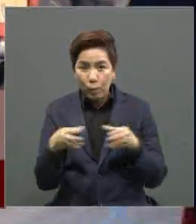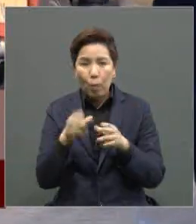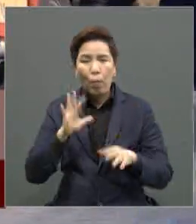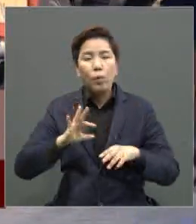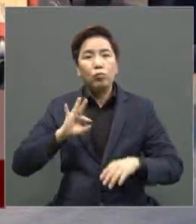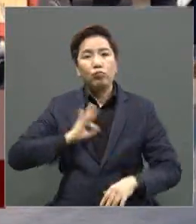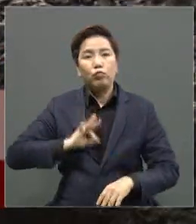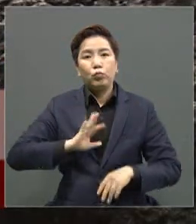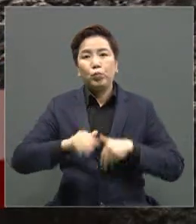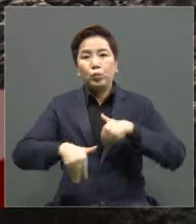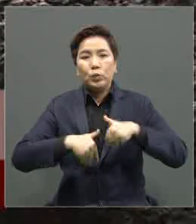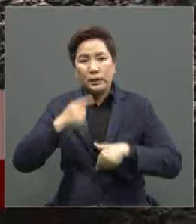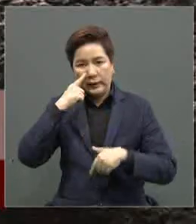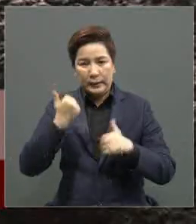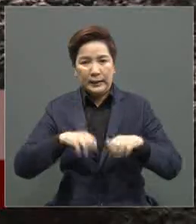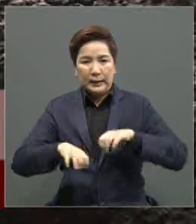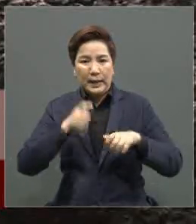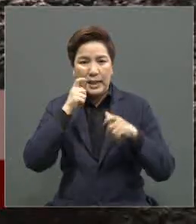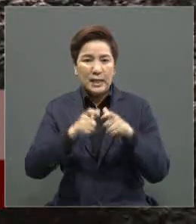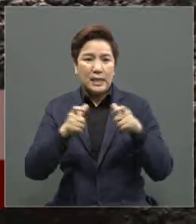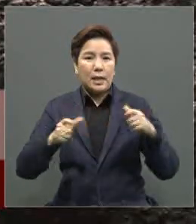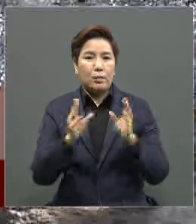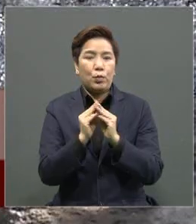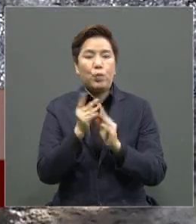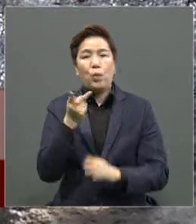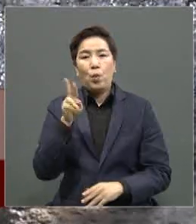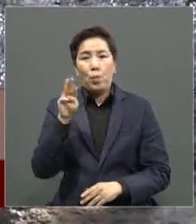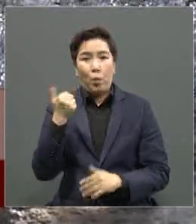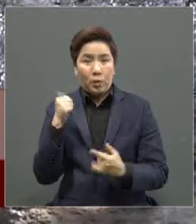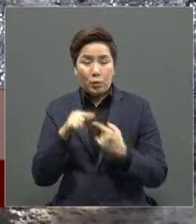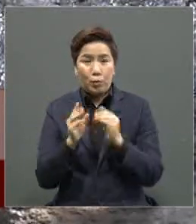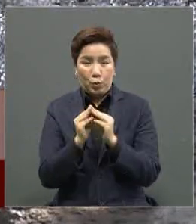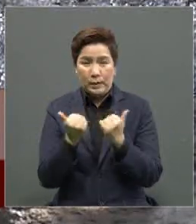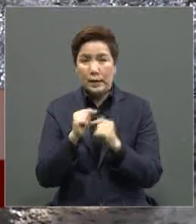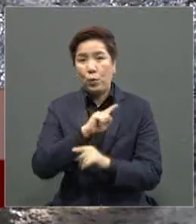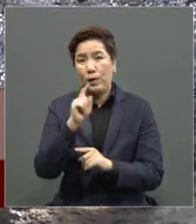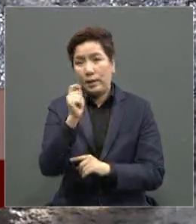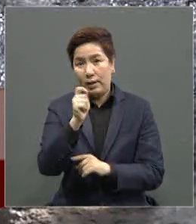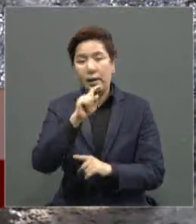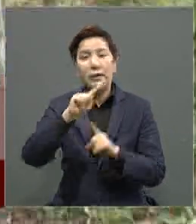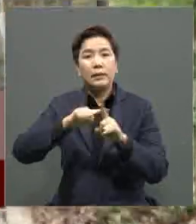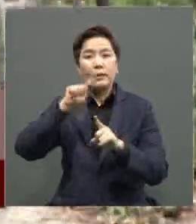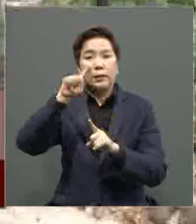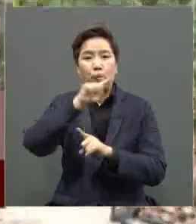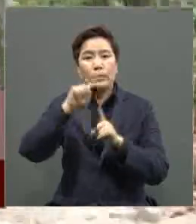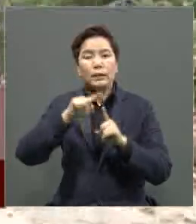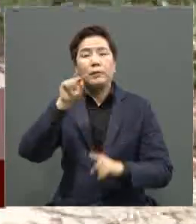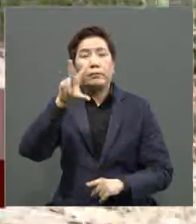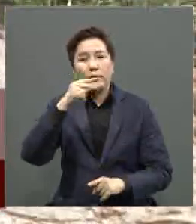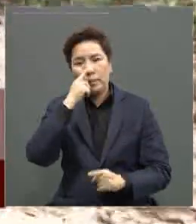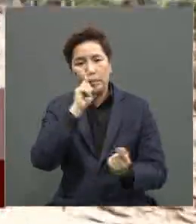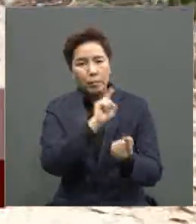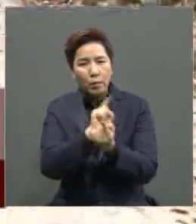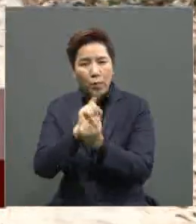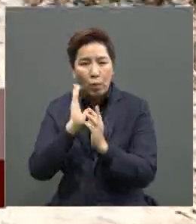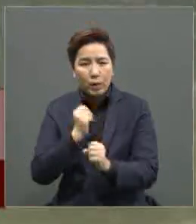กของประชาชนก่อนจะมีงานใหญ่ค่ะคือการประชุมคณะรัฐมนตรีสัญจรที่จะเกิดขึ้นในวันที่23มกราคมนี้พบว่าไม่ว่า